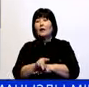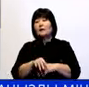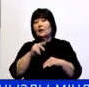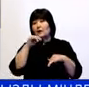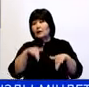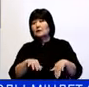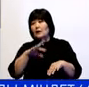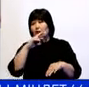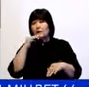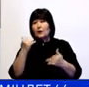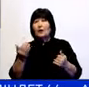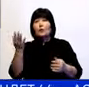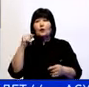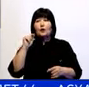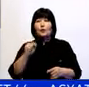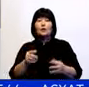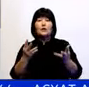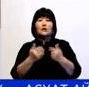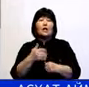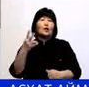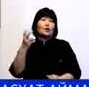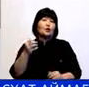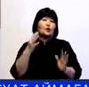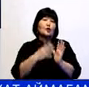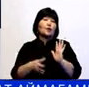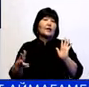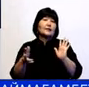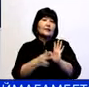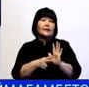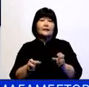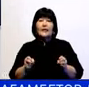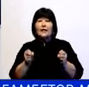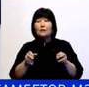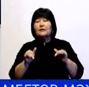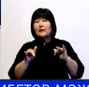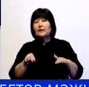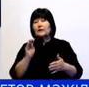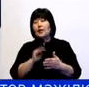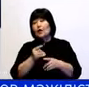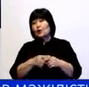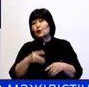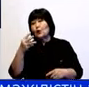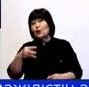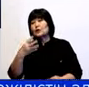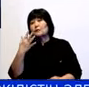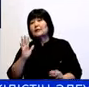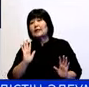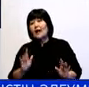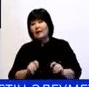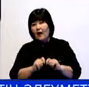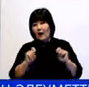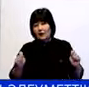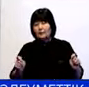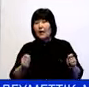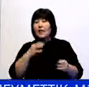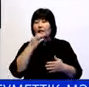түскендер азаяр емес. Былтыр осы санатта 298 қылмыстық іс тіркелген. Соның 35-і ғана ашылыпты.